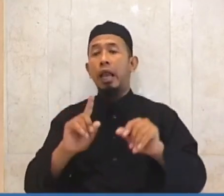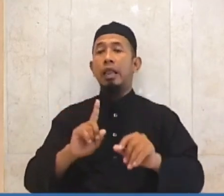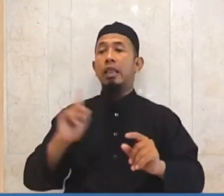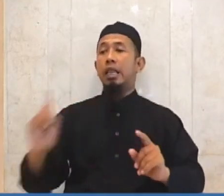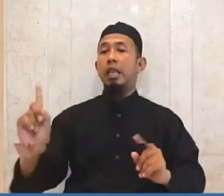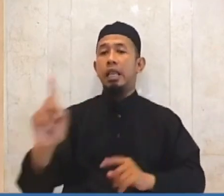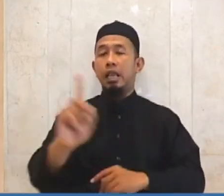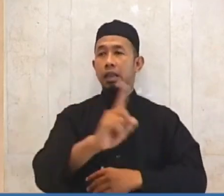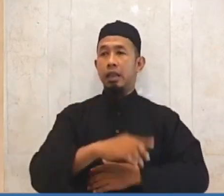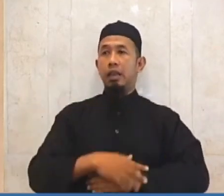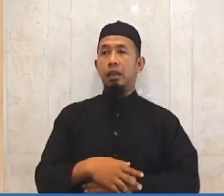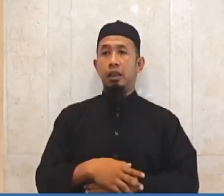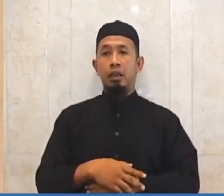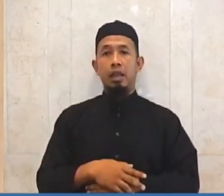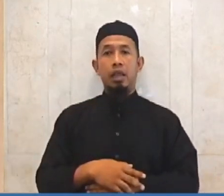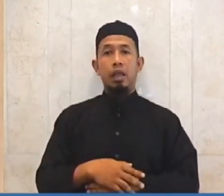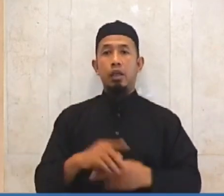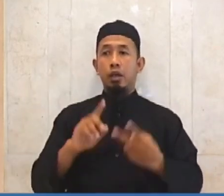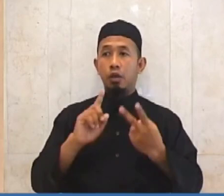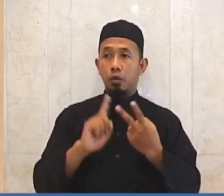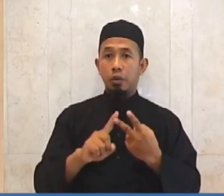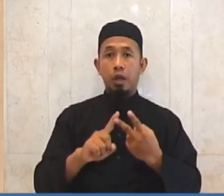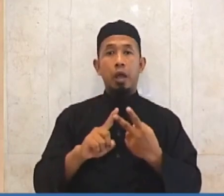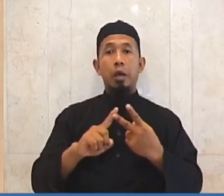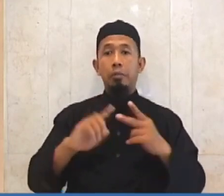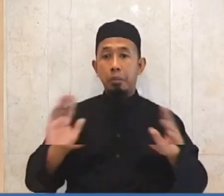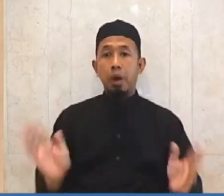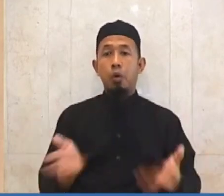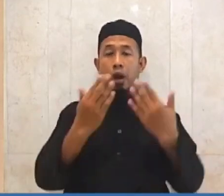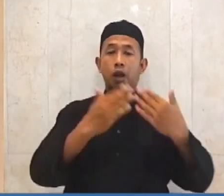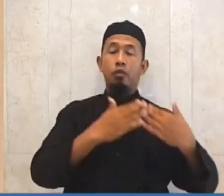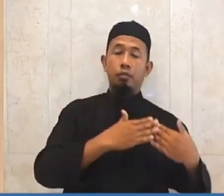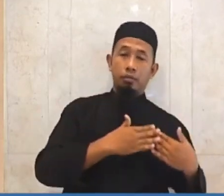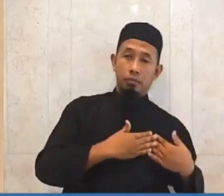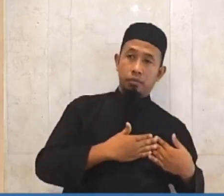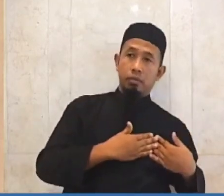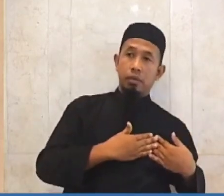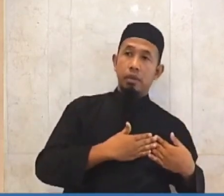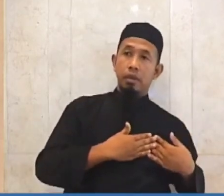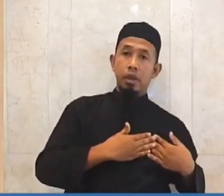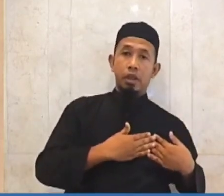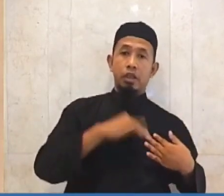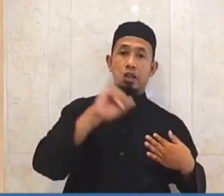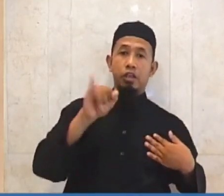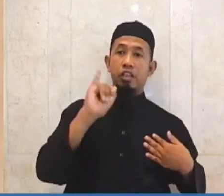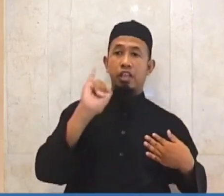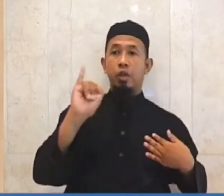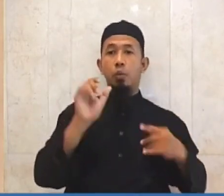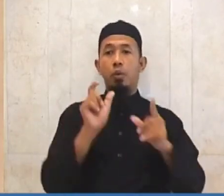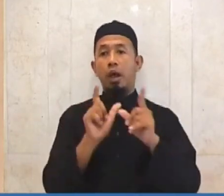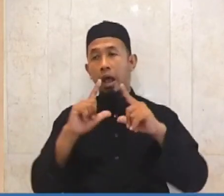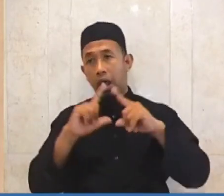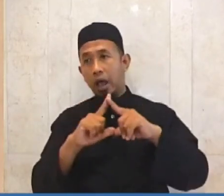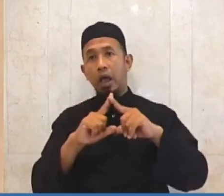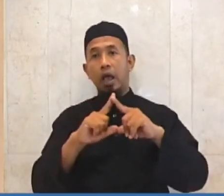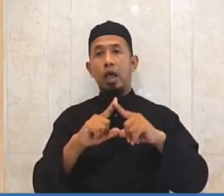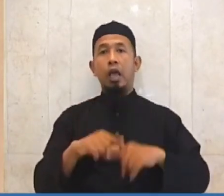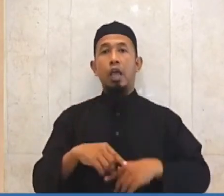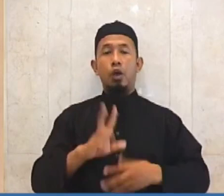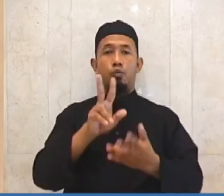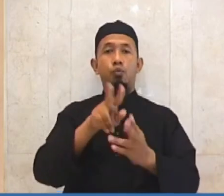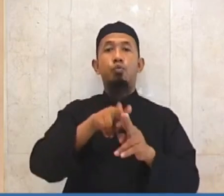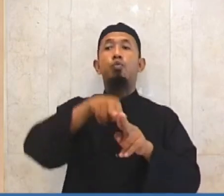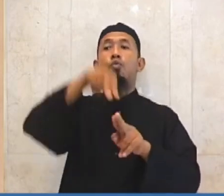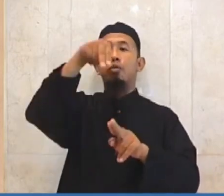juga pembangunan mental spiritual yang berkaitan dengan ruh yang